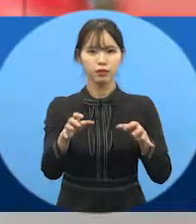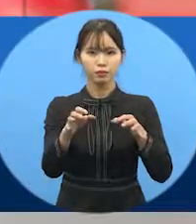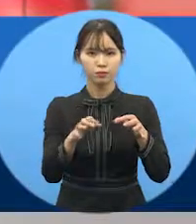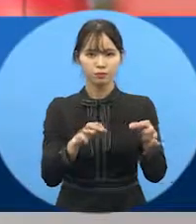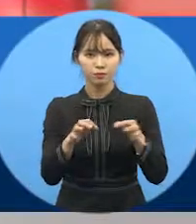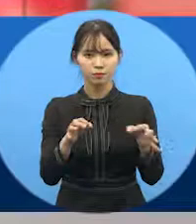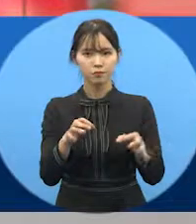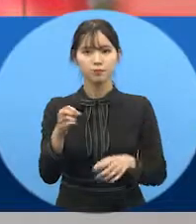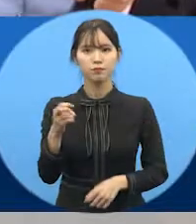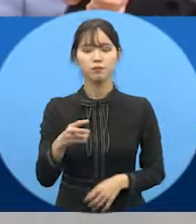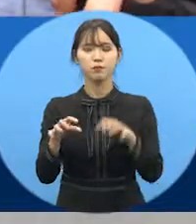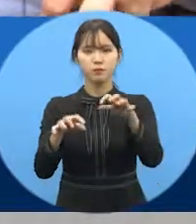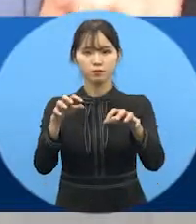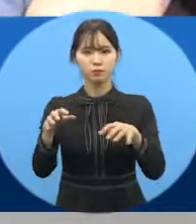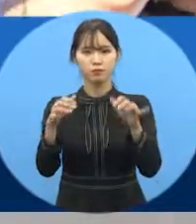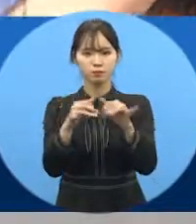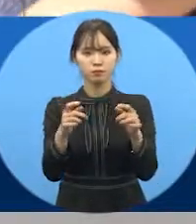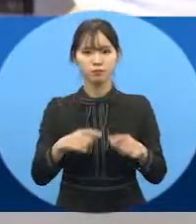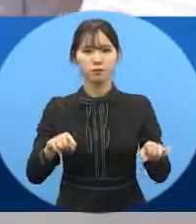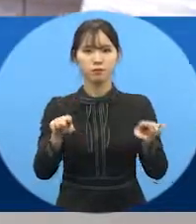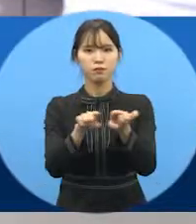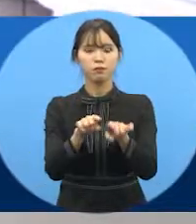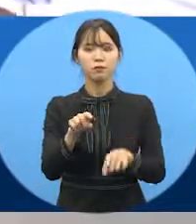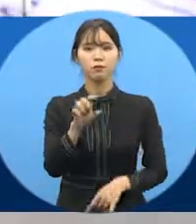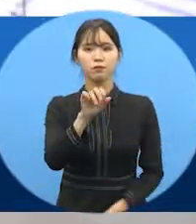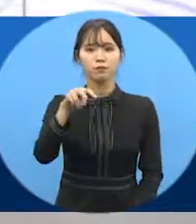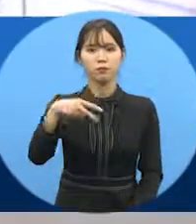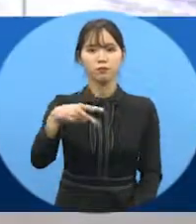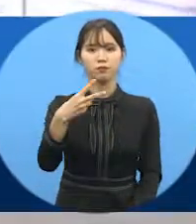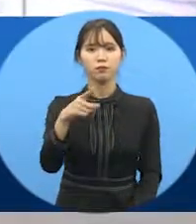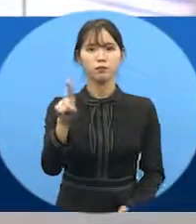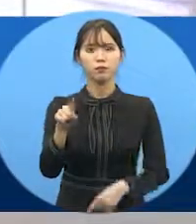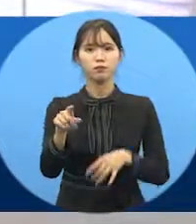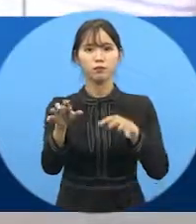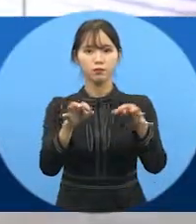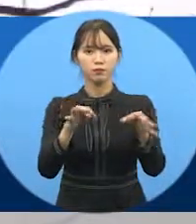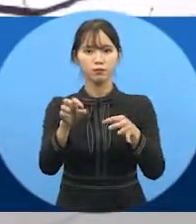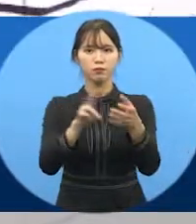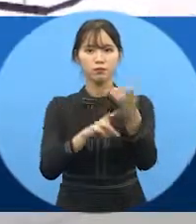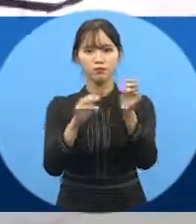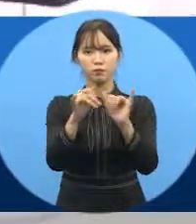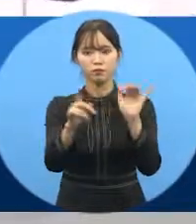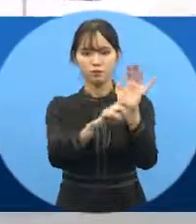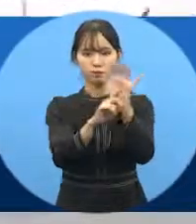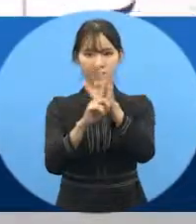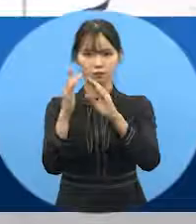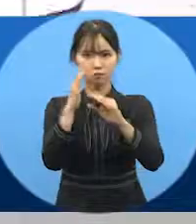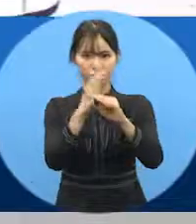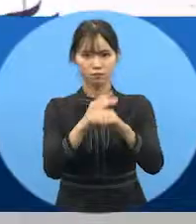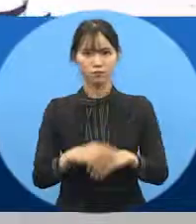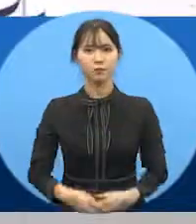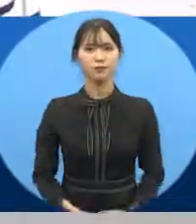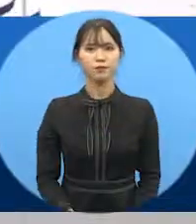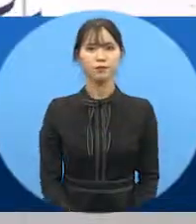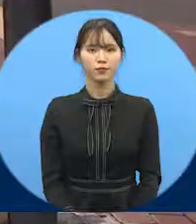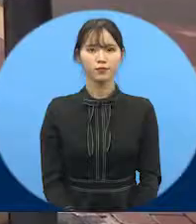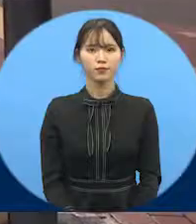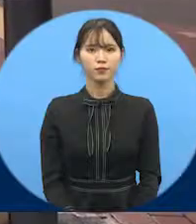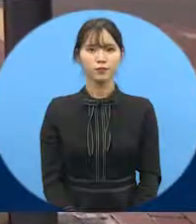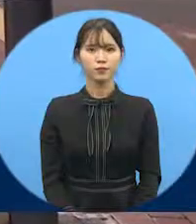가 지역 소상공인과 말 주민들이 함께하는 제 4회 입다 마켓의 참여할 판매자를 모집합니다